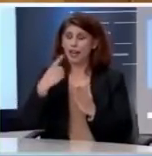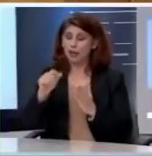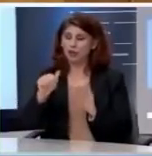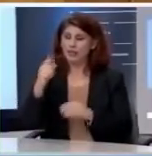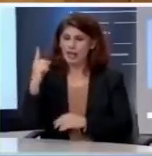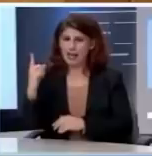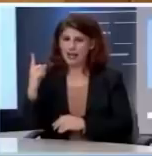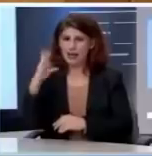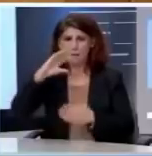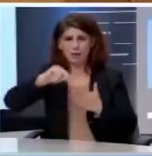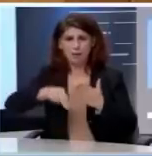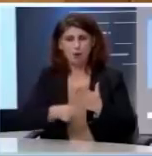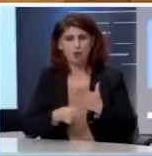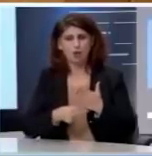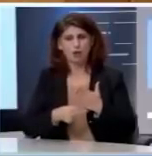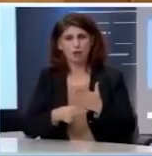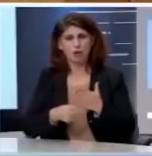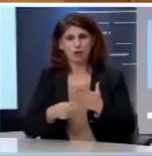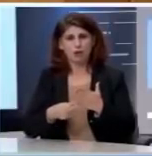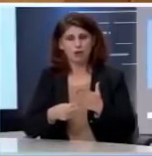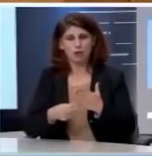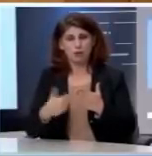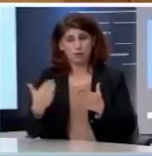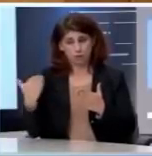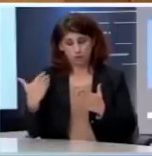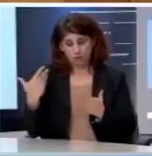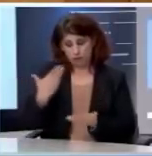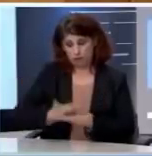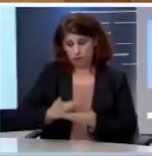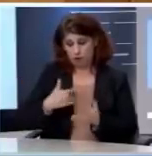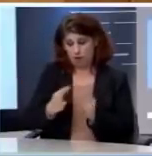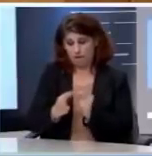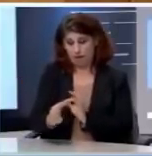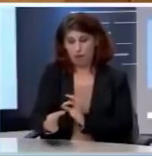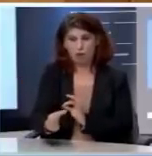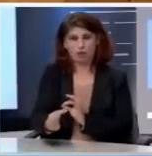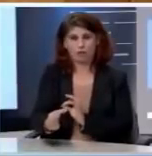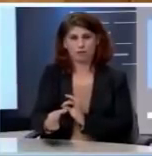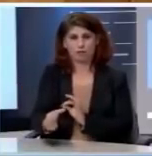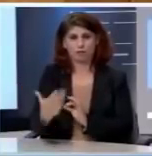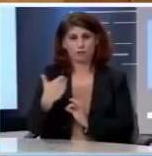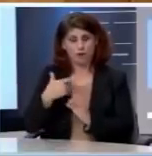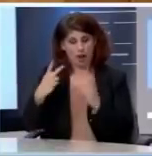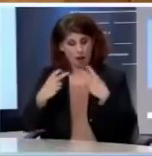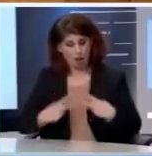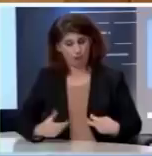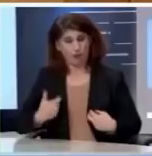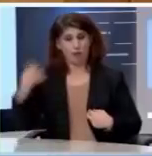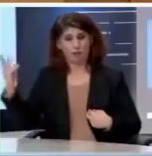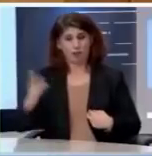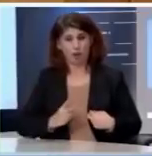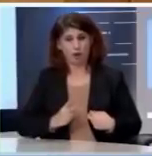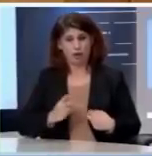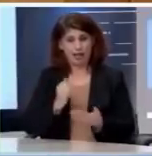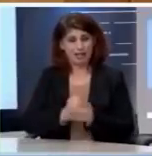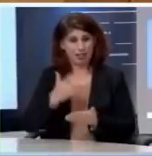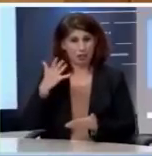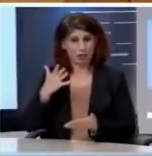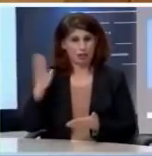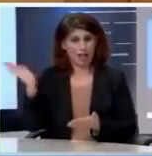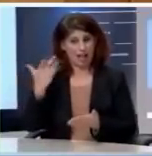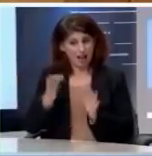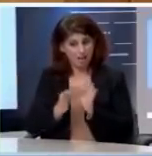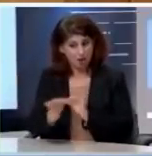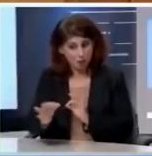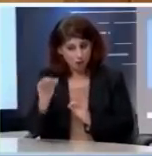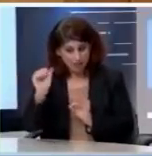161 του μνημονίου, το οποίο καλούμε να εφαρμόσω και για το οποίο ελέγχθηκα από την Τρόικα στην αξιολόγηση, εάν